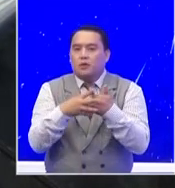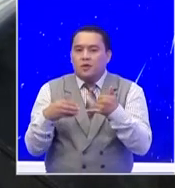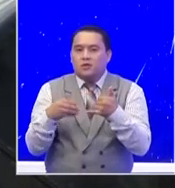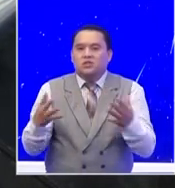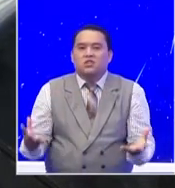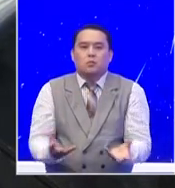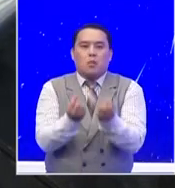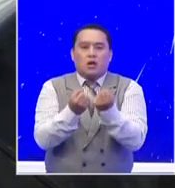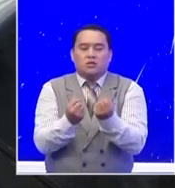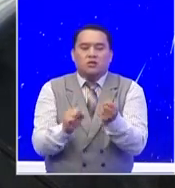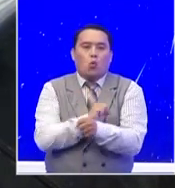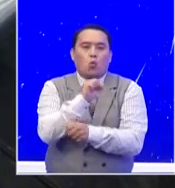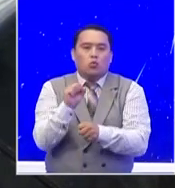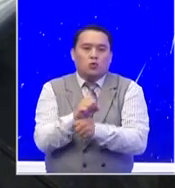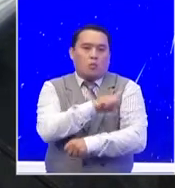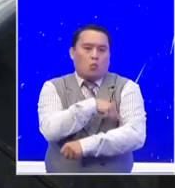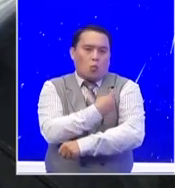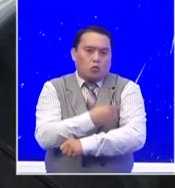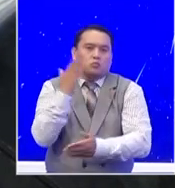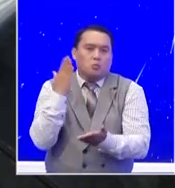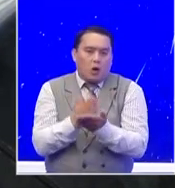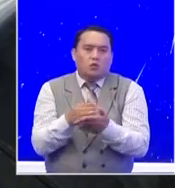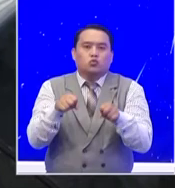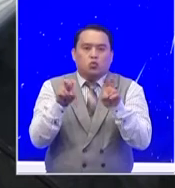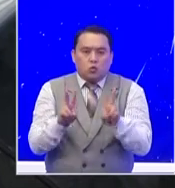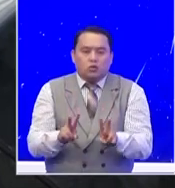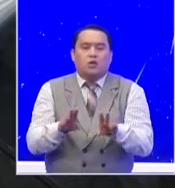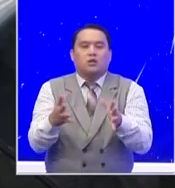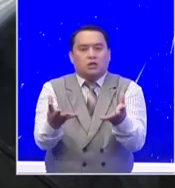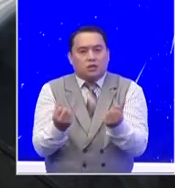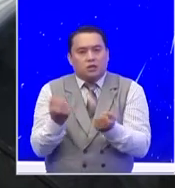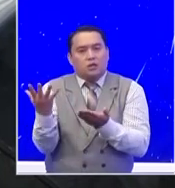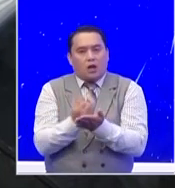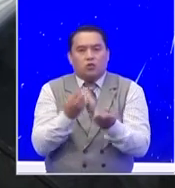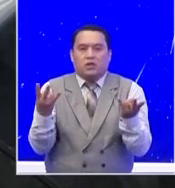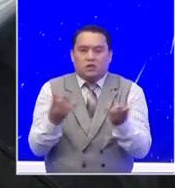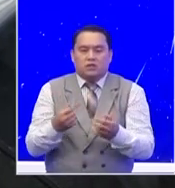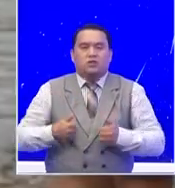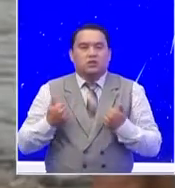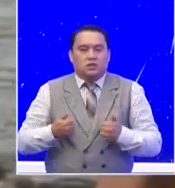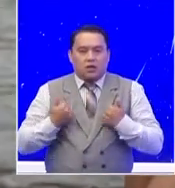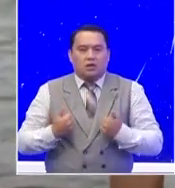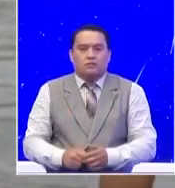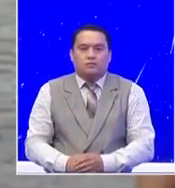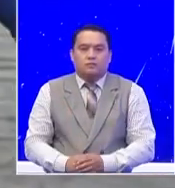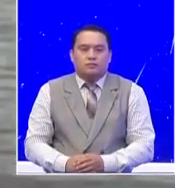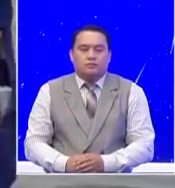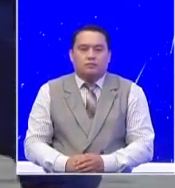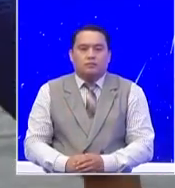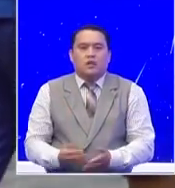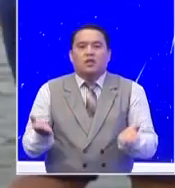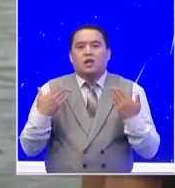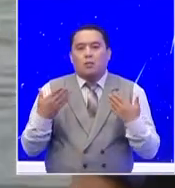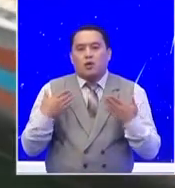Құтқару посттары бар, медициналық посттары бар, сондай орындарды да таңдауға тырысыңыздар. Құтқарушылар